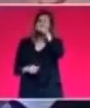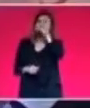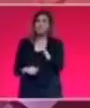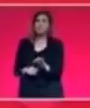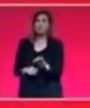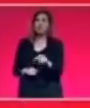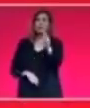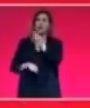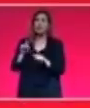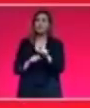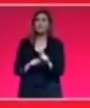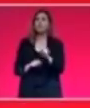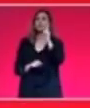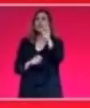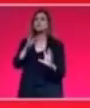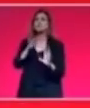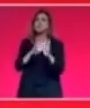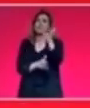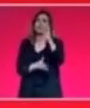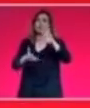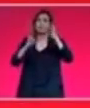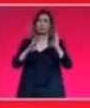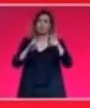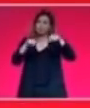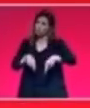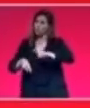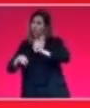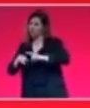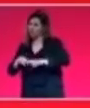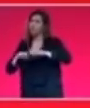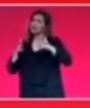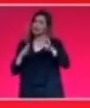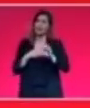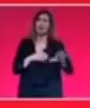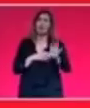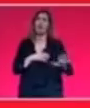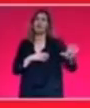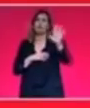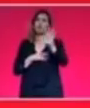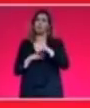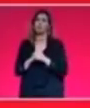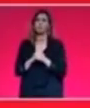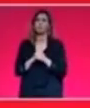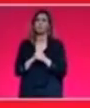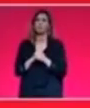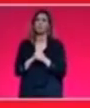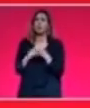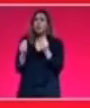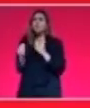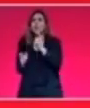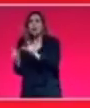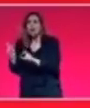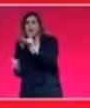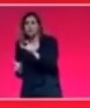πλειοψηφικού, προοδευτικού πόλου στη χώρα μας και στην Ευρώπη. Πολλοί, από πολλές πλευρές και για πολλούς